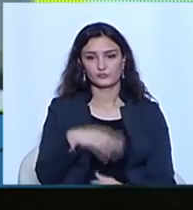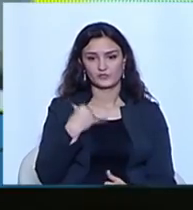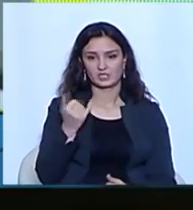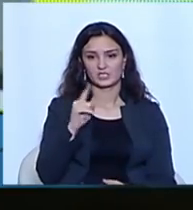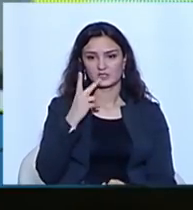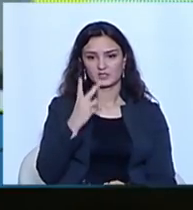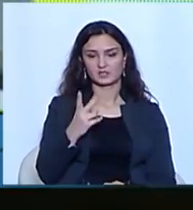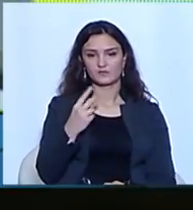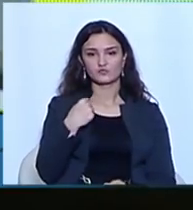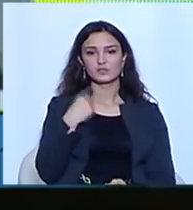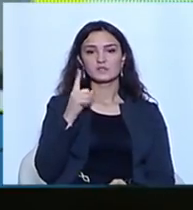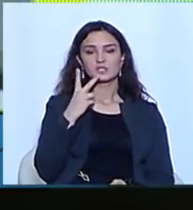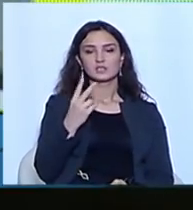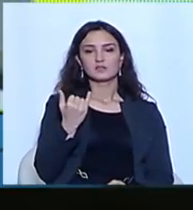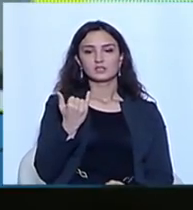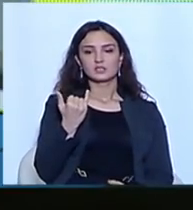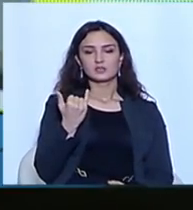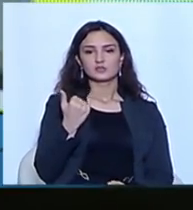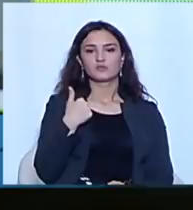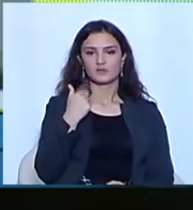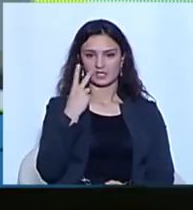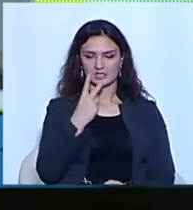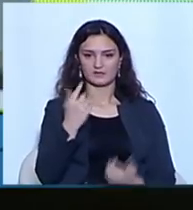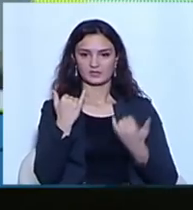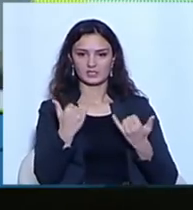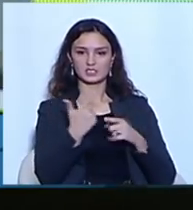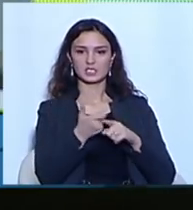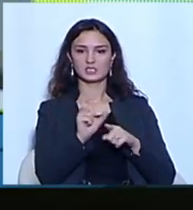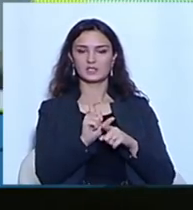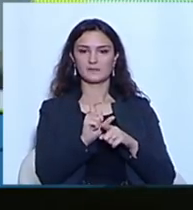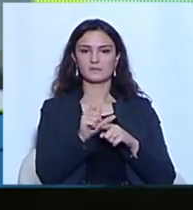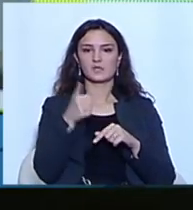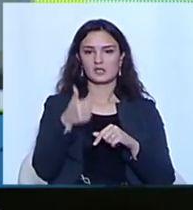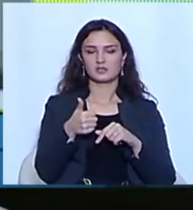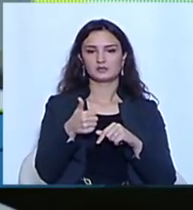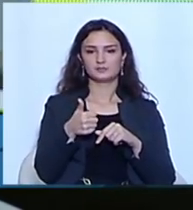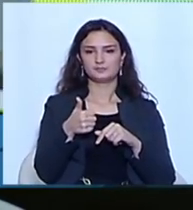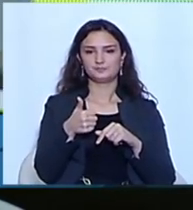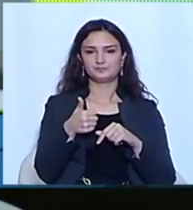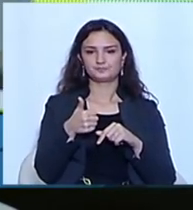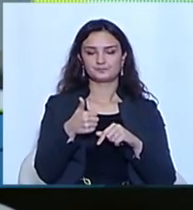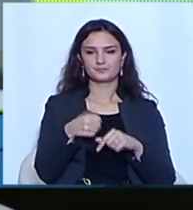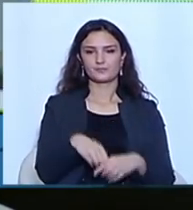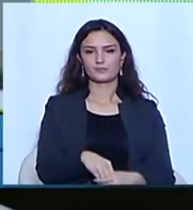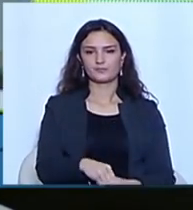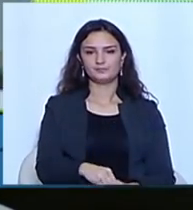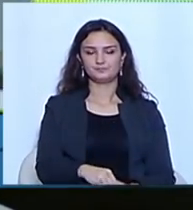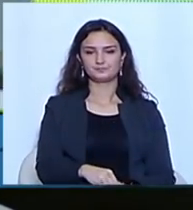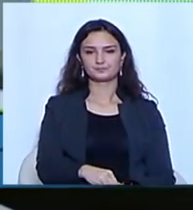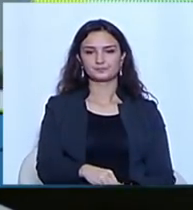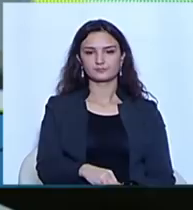ხედავთ? ჩვენ რას ხედავთ დღეს? ჩვენ ხედავთ დღეს ძალიან კარგად, ასე